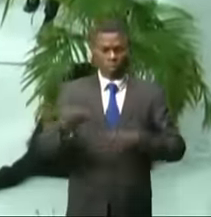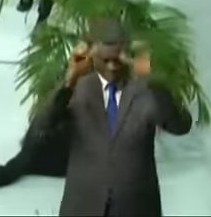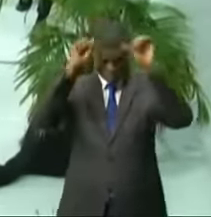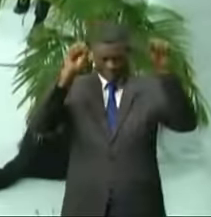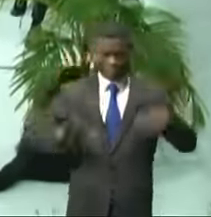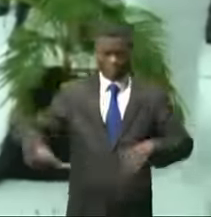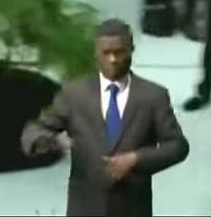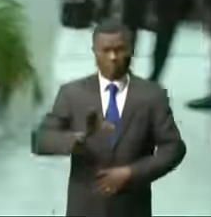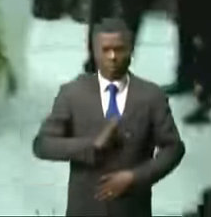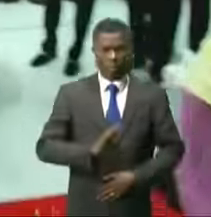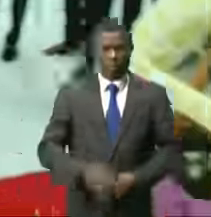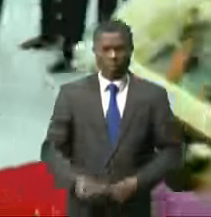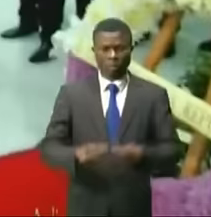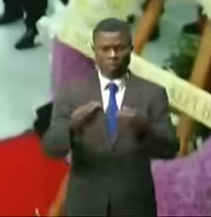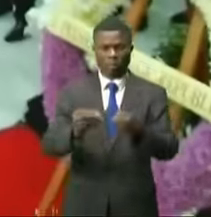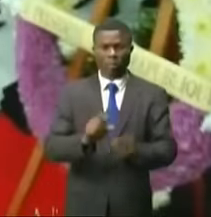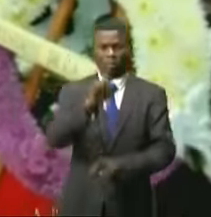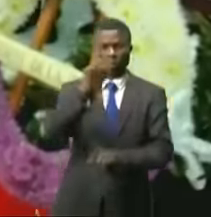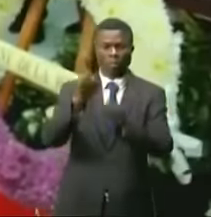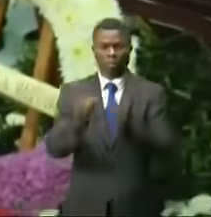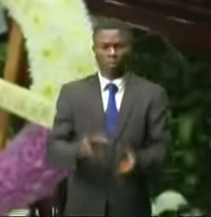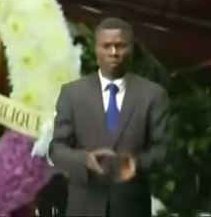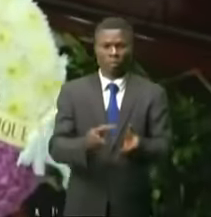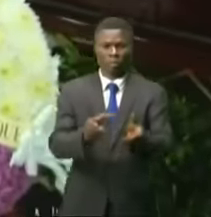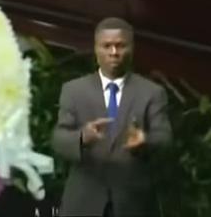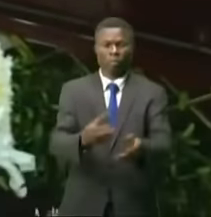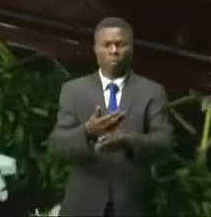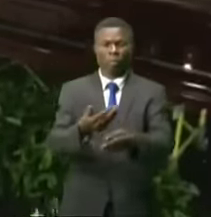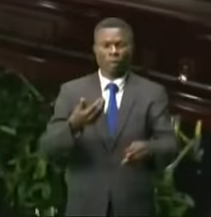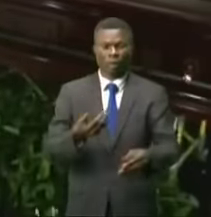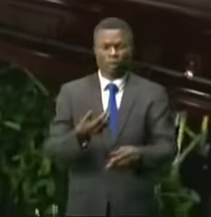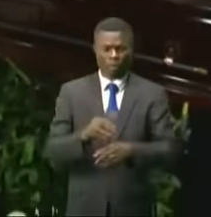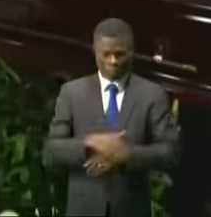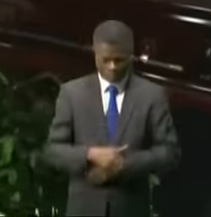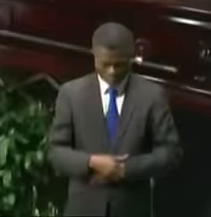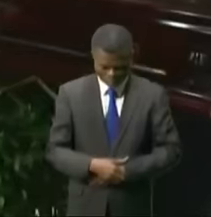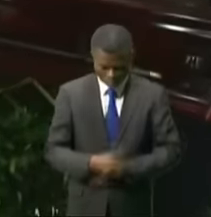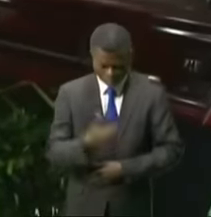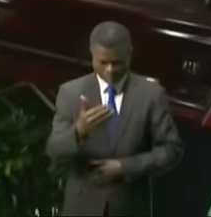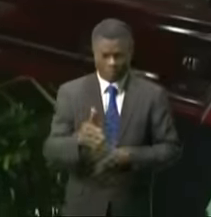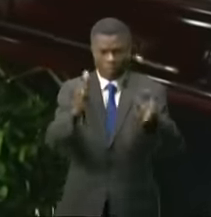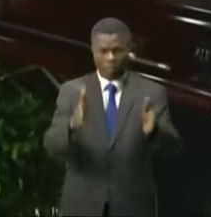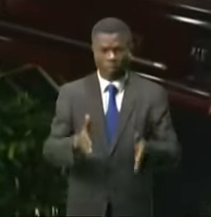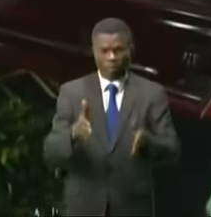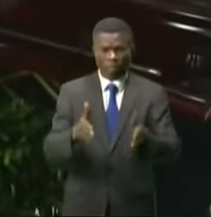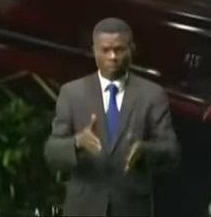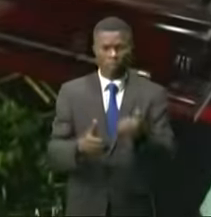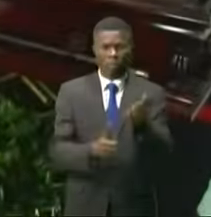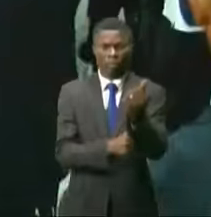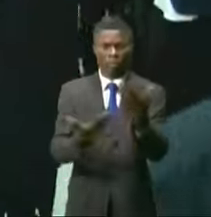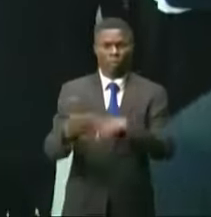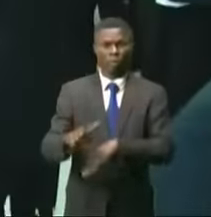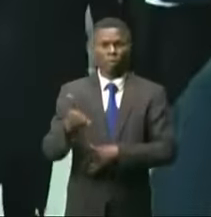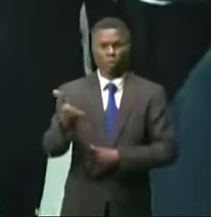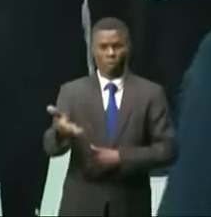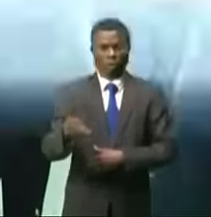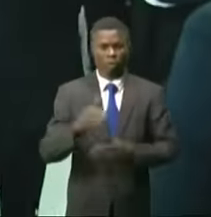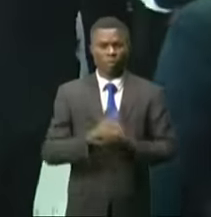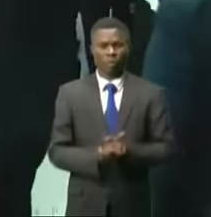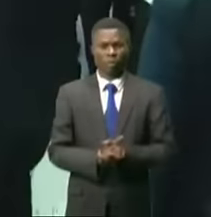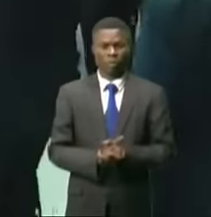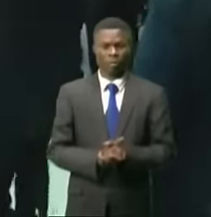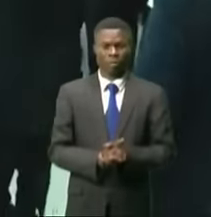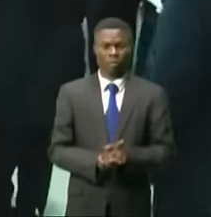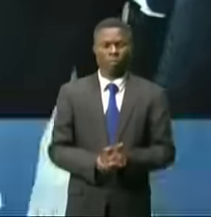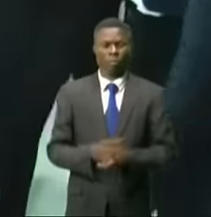de l'État a déposé sa couronne de fleurs avant de s'incliner devant le corps de l'illustre disparu. Un